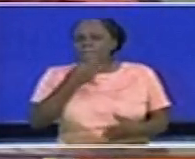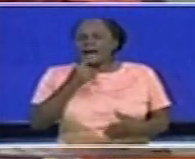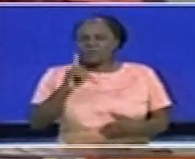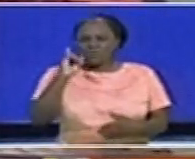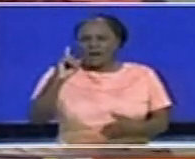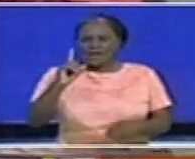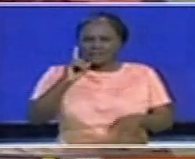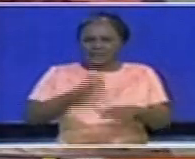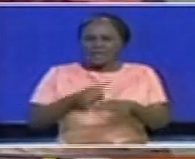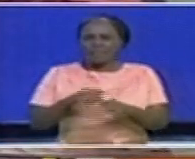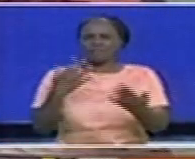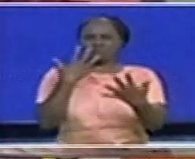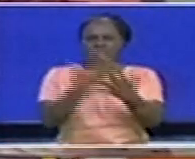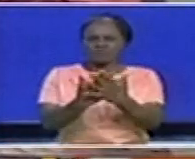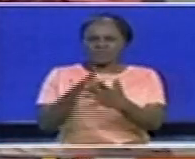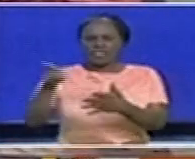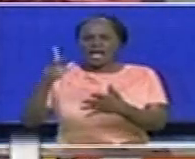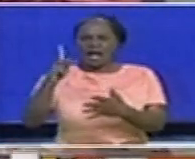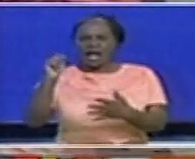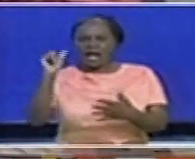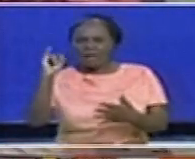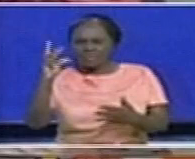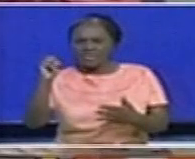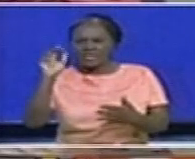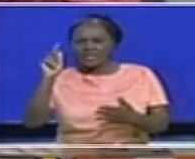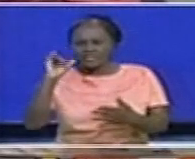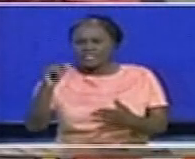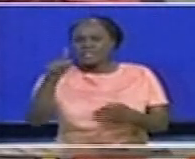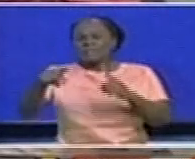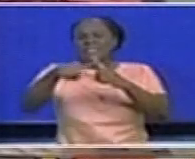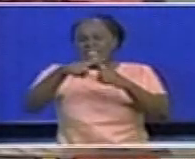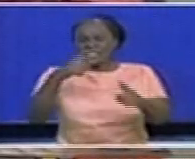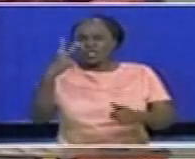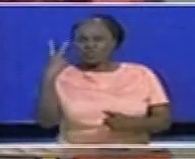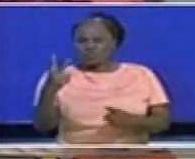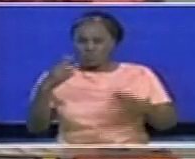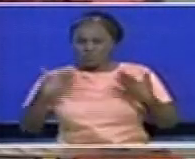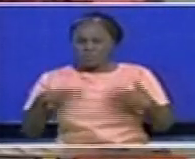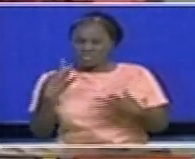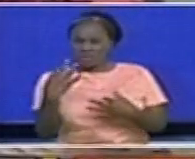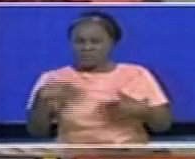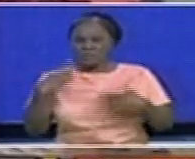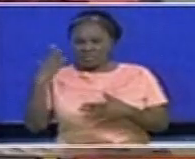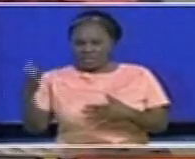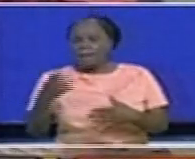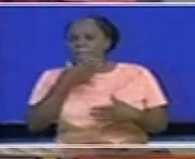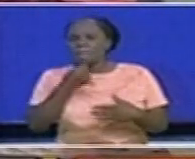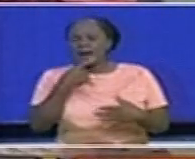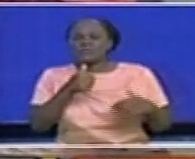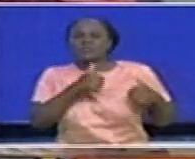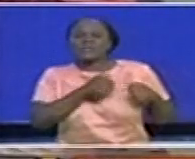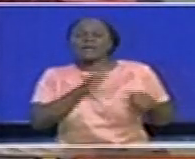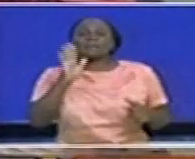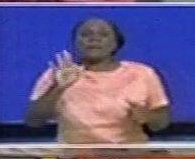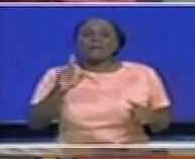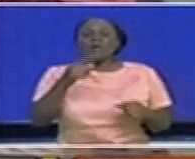mmoja mfungo katika gereza la Kamiti, ameua watu watatu ikiwemo mwanamke anayetajwa kuwa mpenziwe. Mwanamume huyo alimuua mwanamke huyo